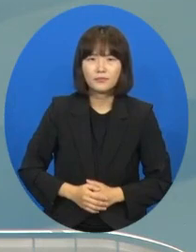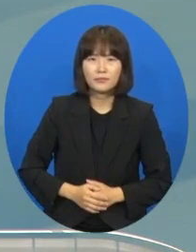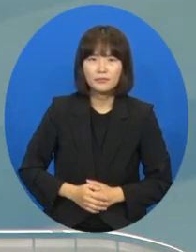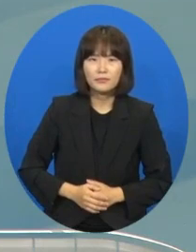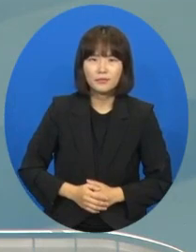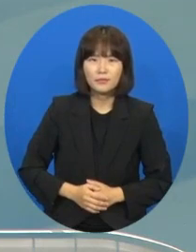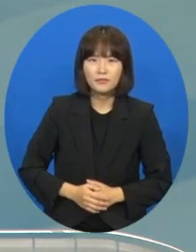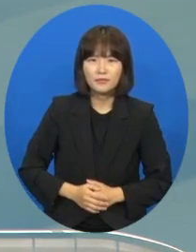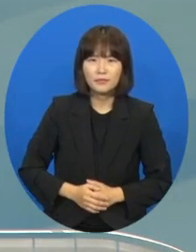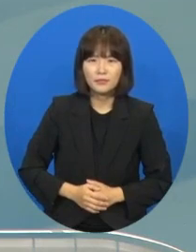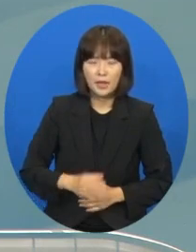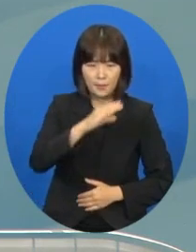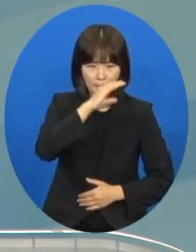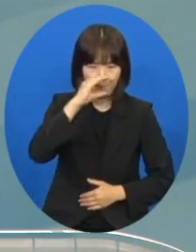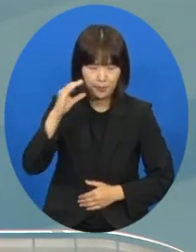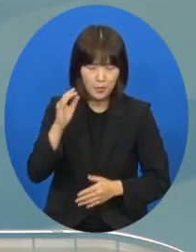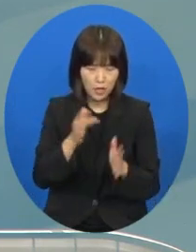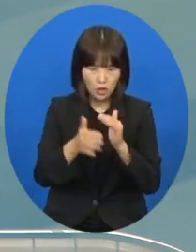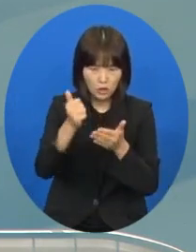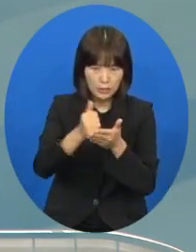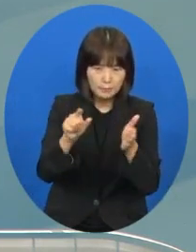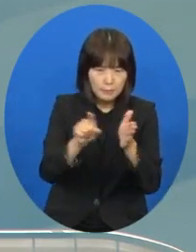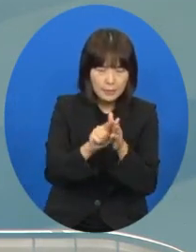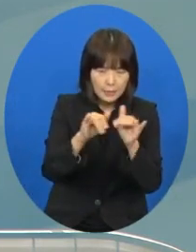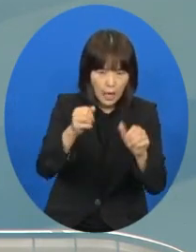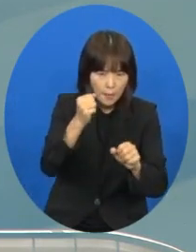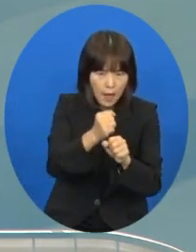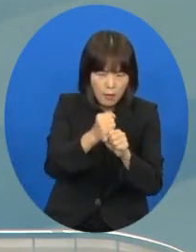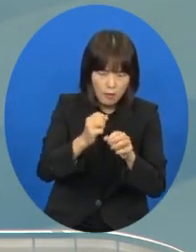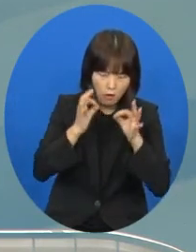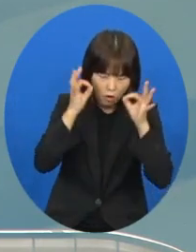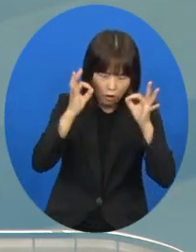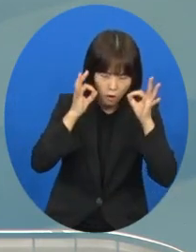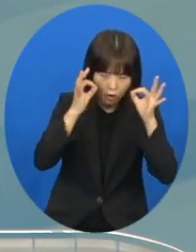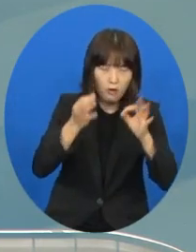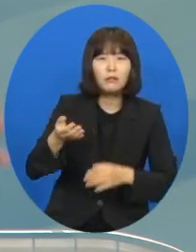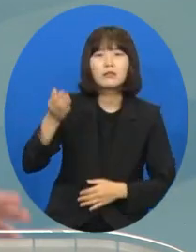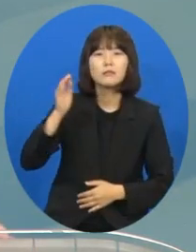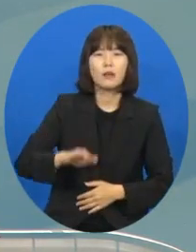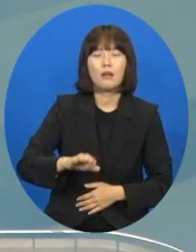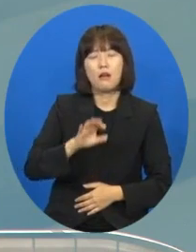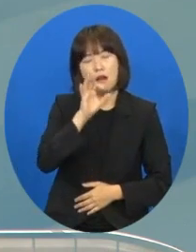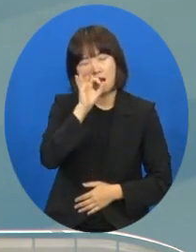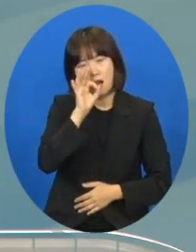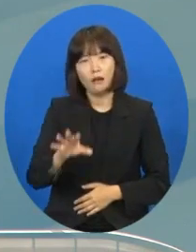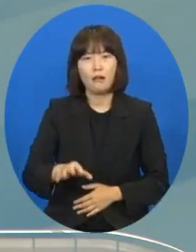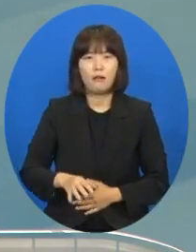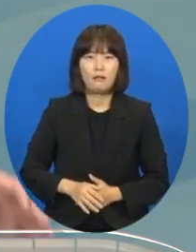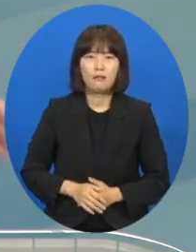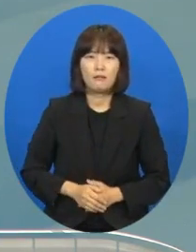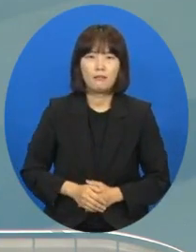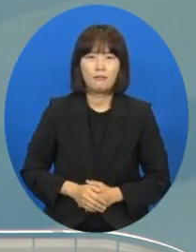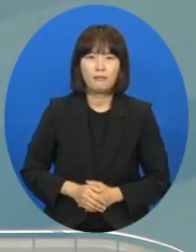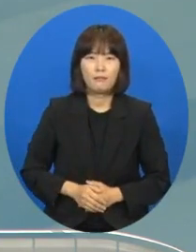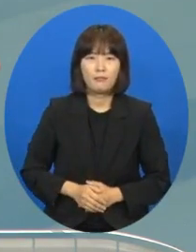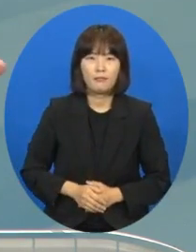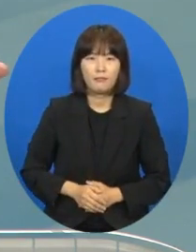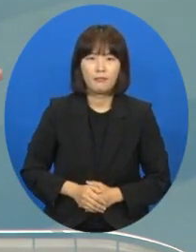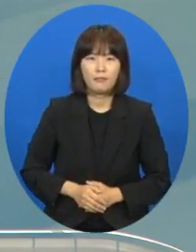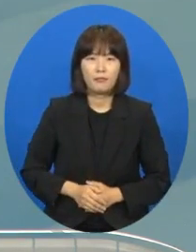어떻든지 좀 제대로 예수 믿는 사람 그렇게 만들어 보려고 했는데 안 된다는. 그랬던